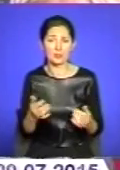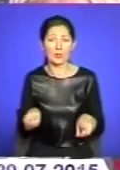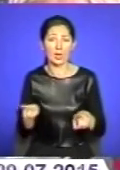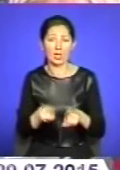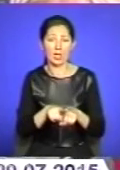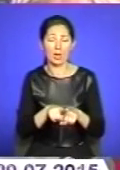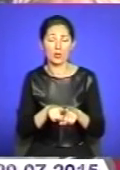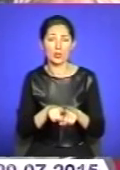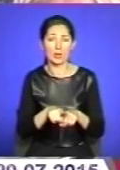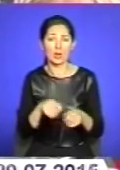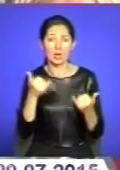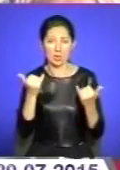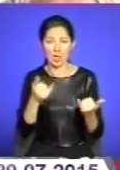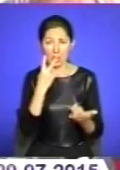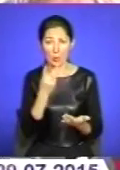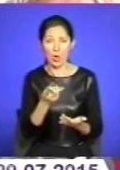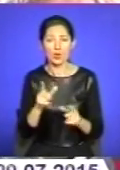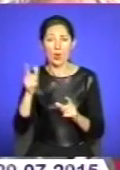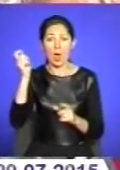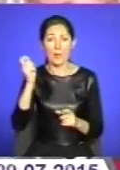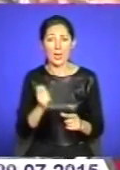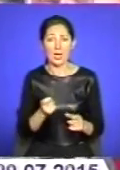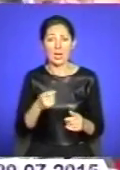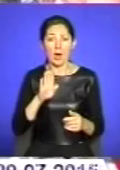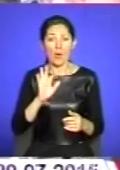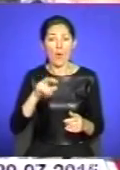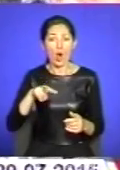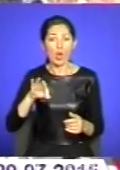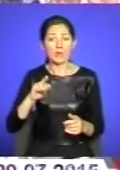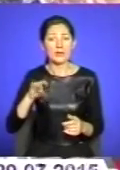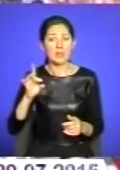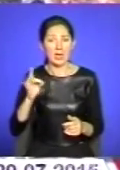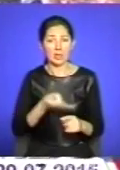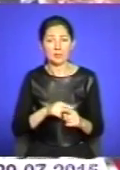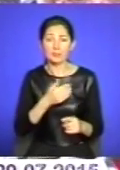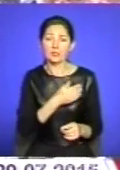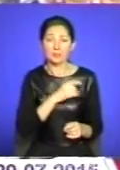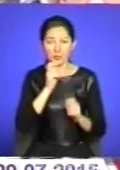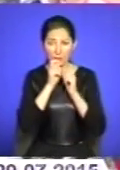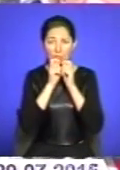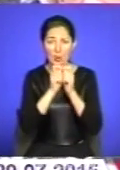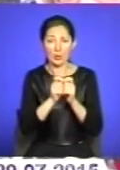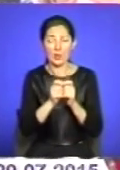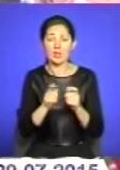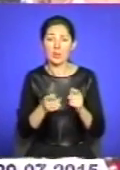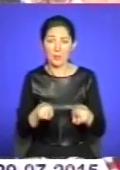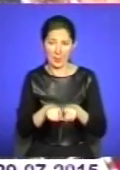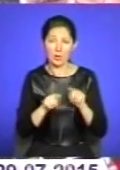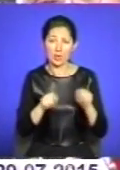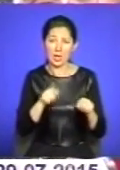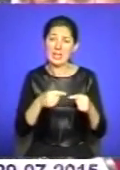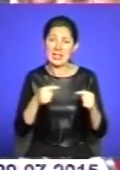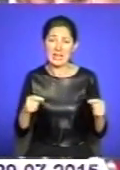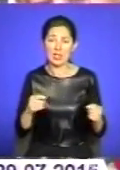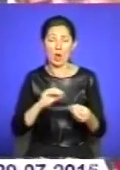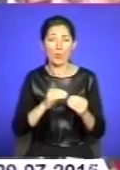Також от зараз бачу, під'їхали волонтери, які хочуть подарувати теж деякі речі, тому